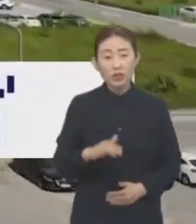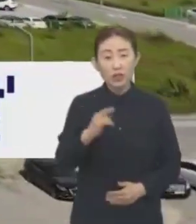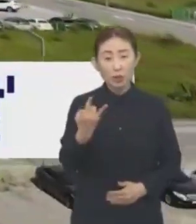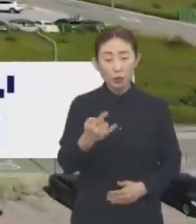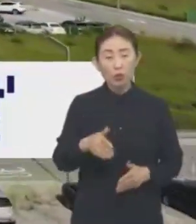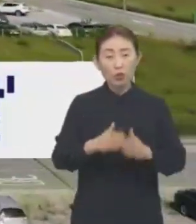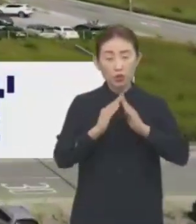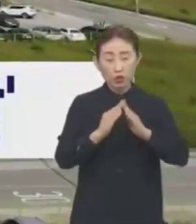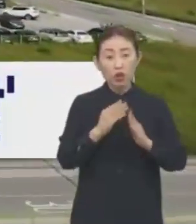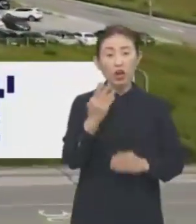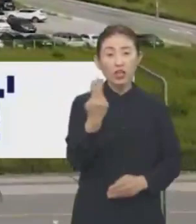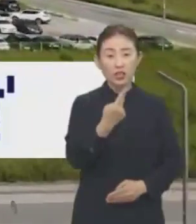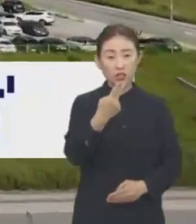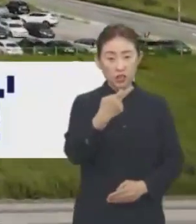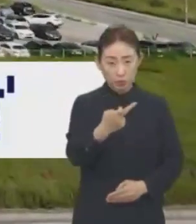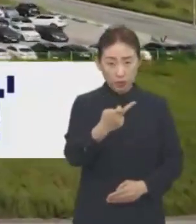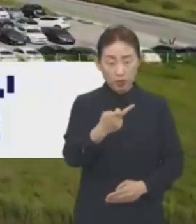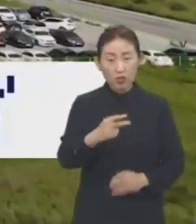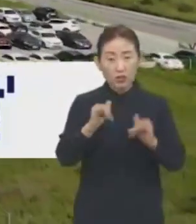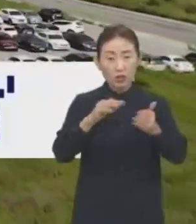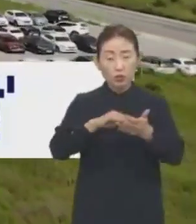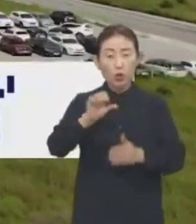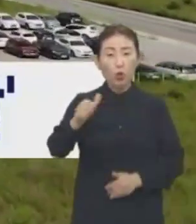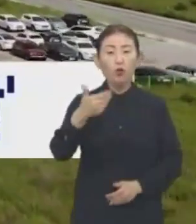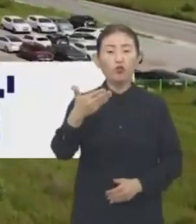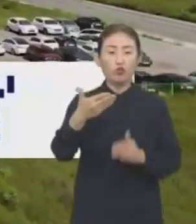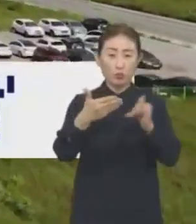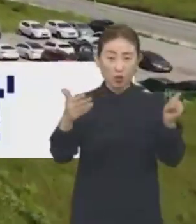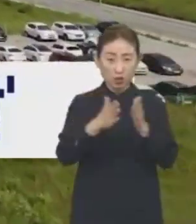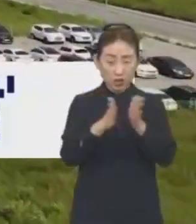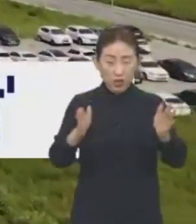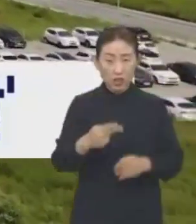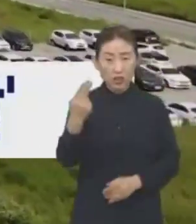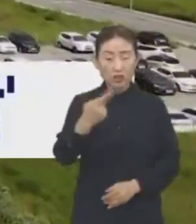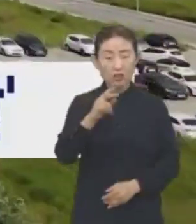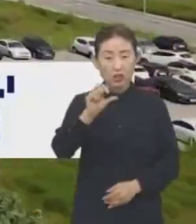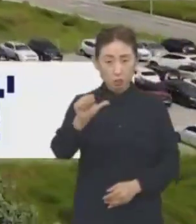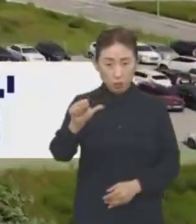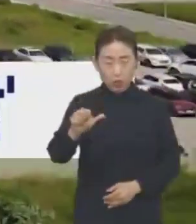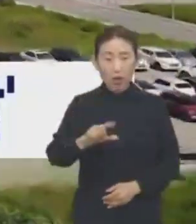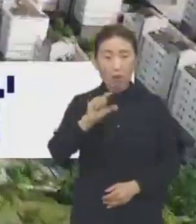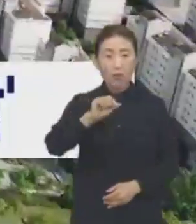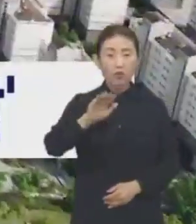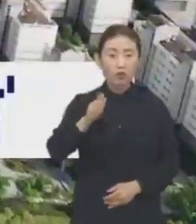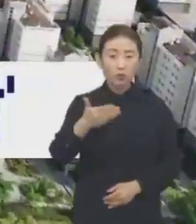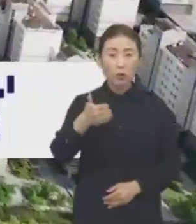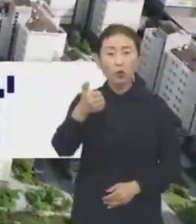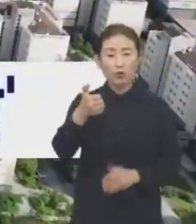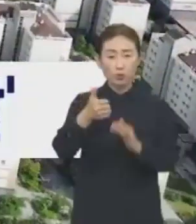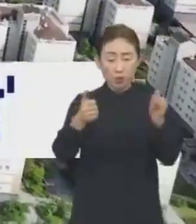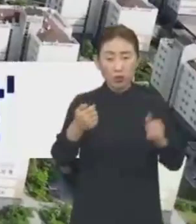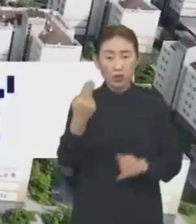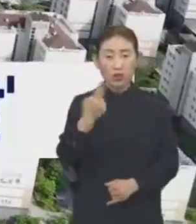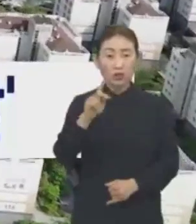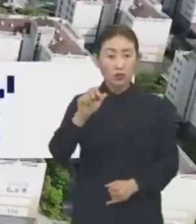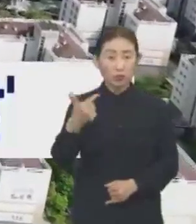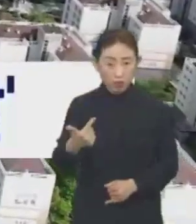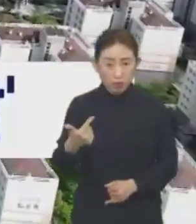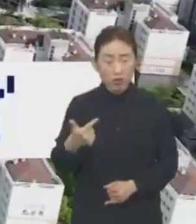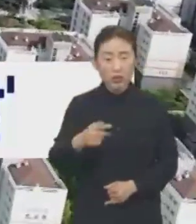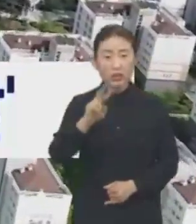내포신도시는 출범 첫 해인 2012년 인구 509명에서 2015년 1,950명,